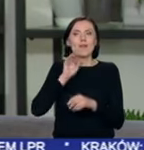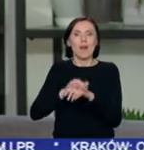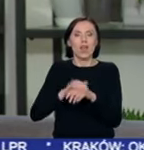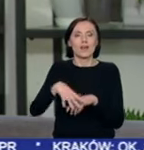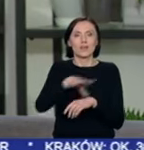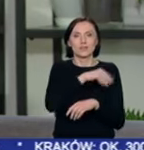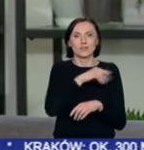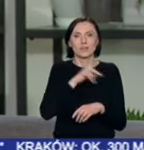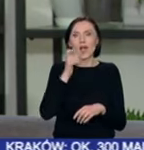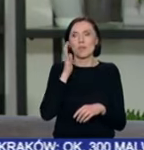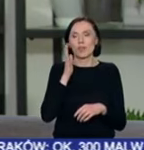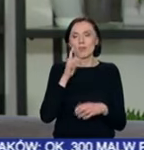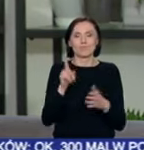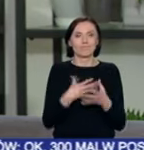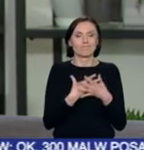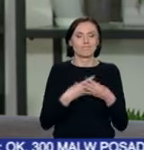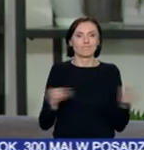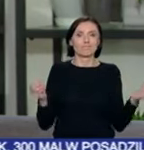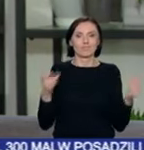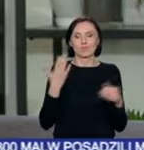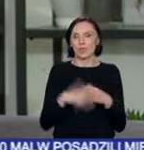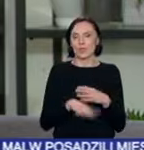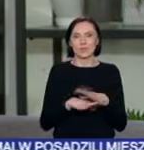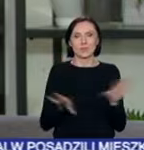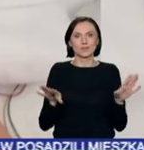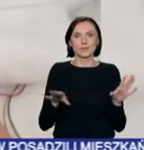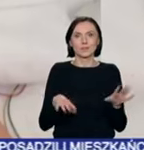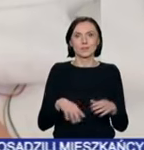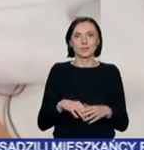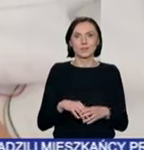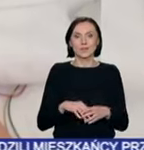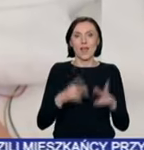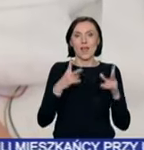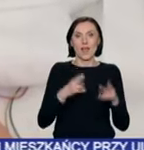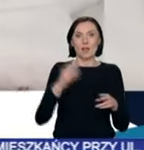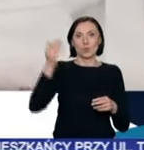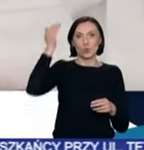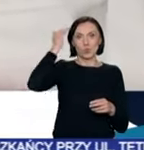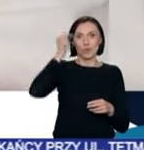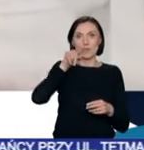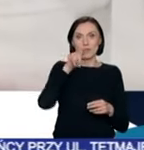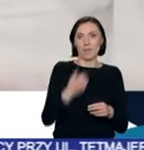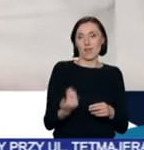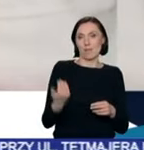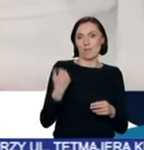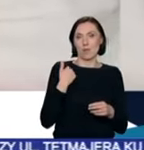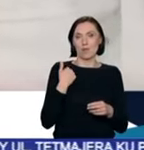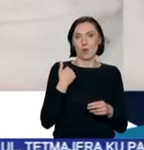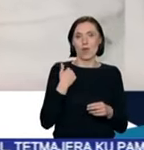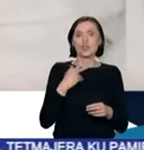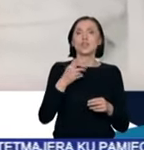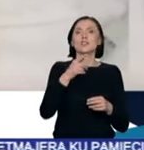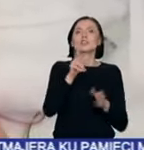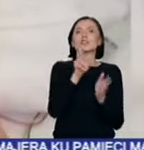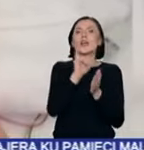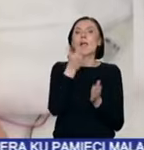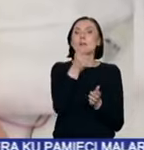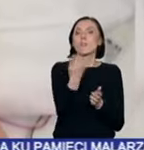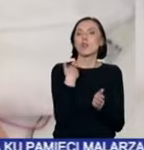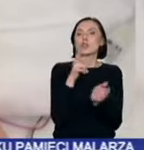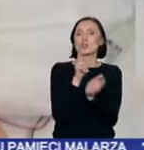później wszystko nagle runęło, po prostu się zawaliło. Rak mózgu. Taką diagnozę usłyszał wtedy 13-letni